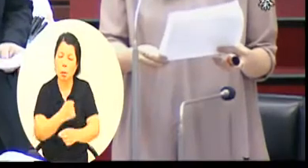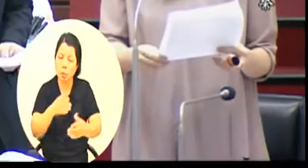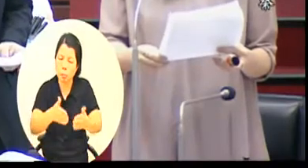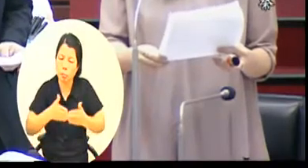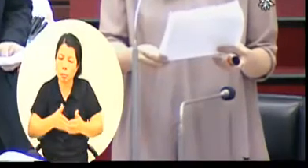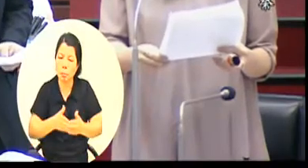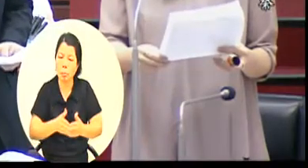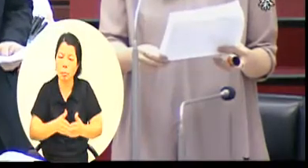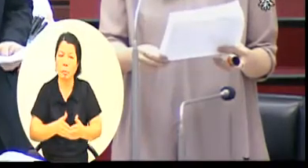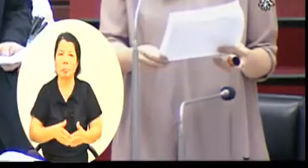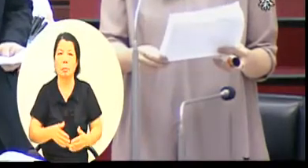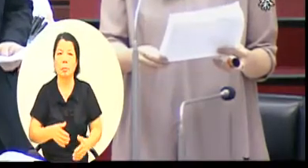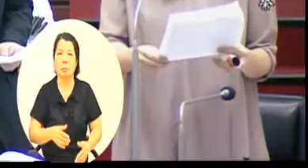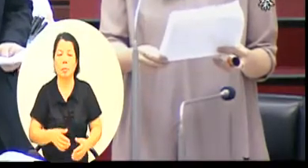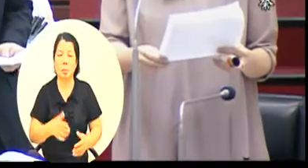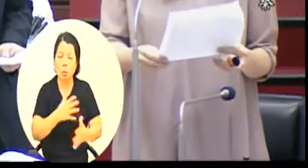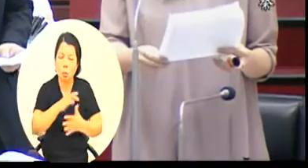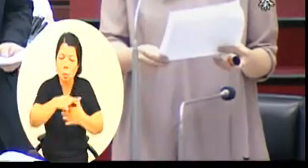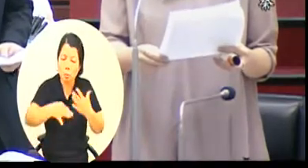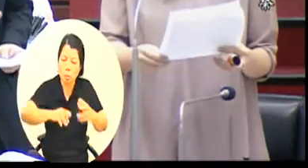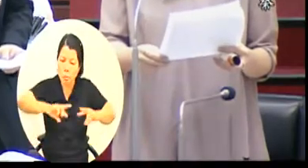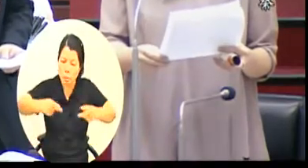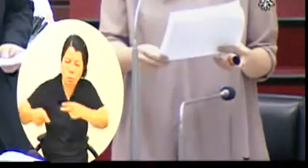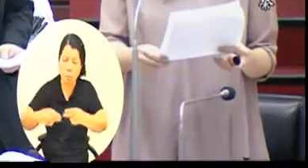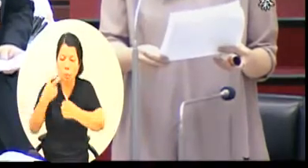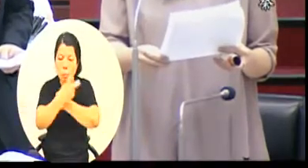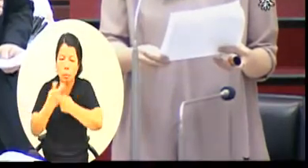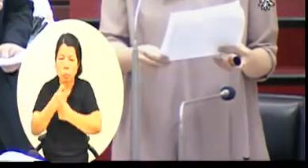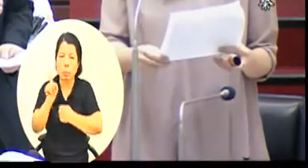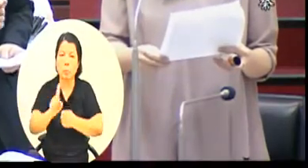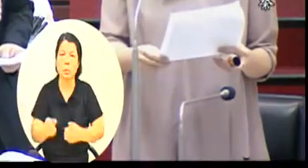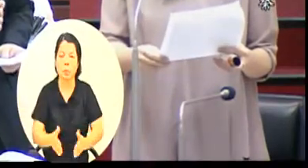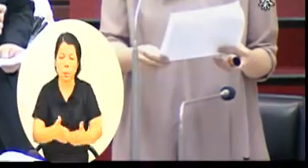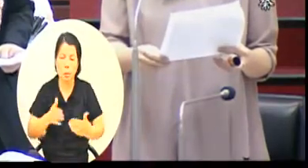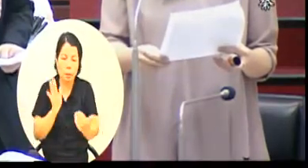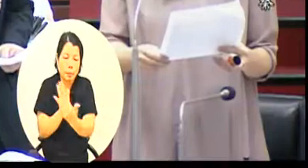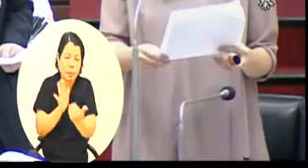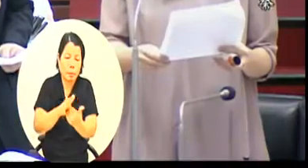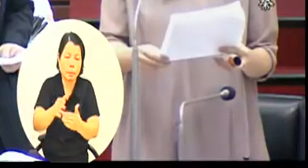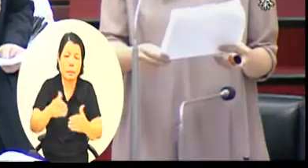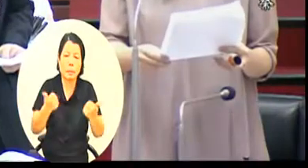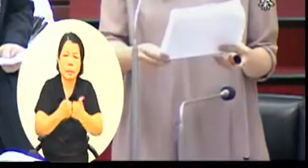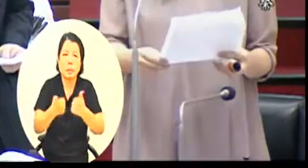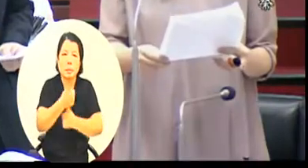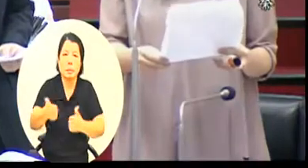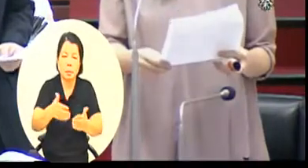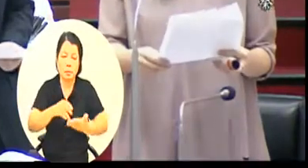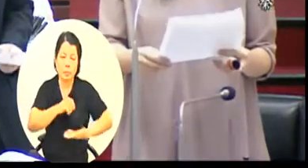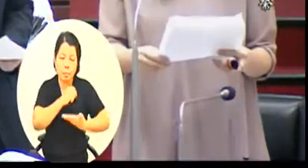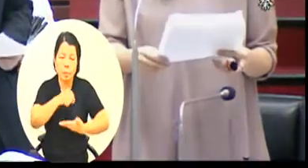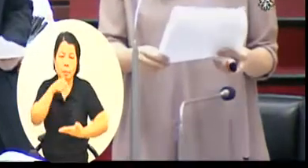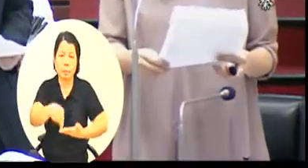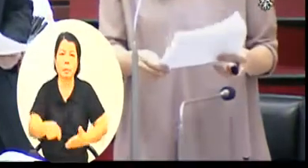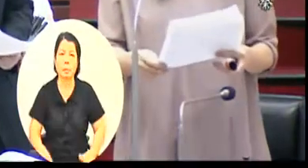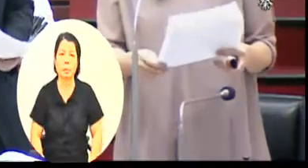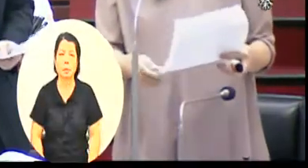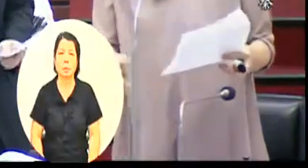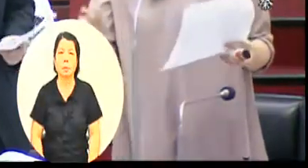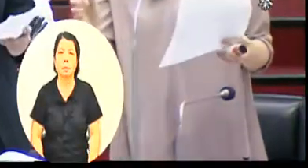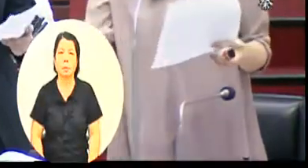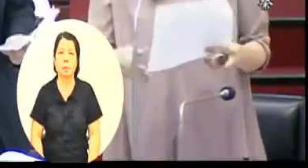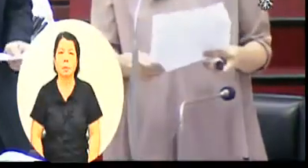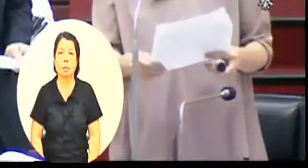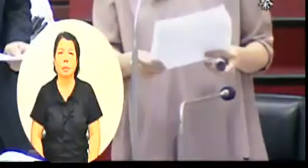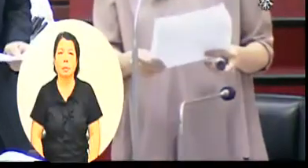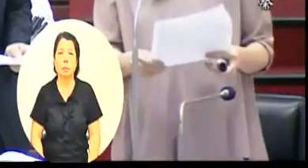些。调整或检讨来去避免议员所担心的事情去发生嘛。那